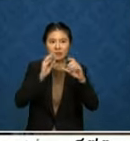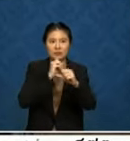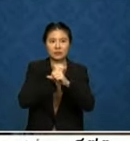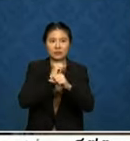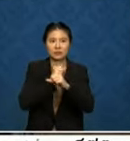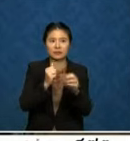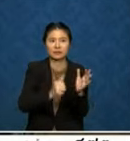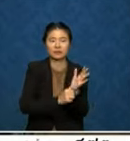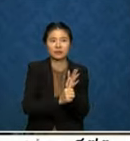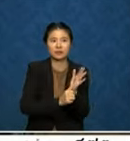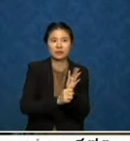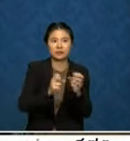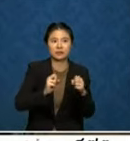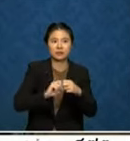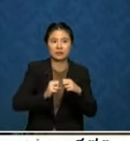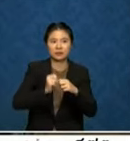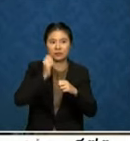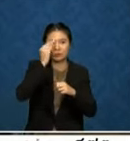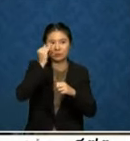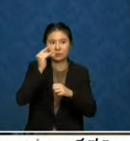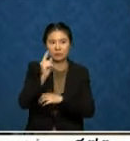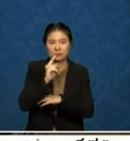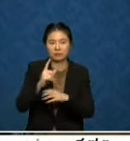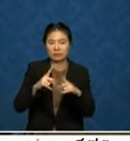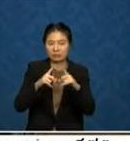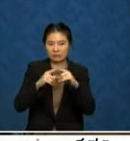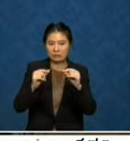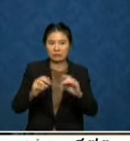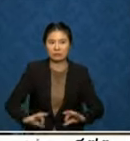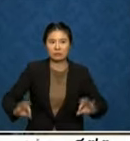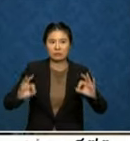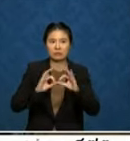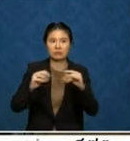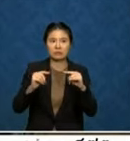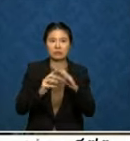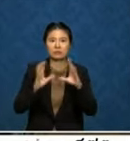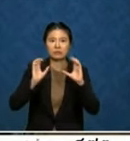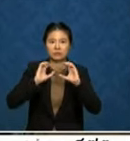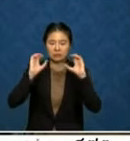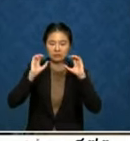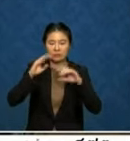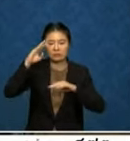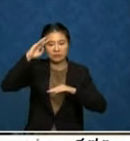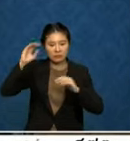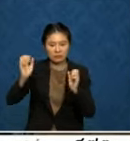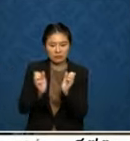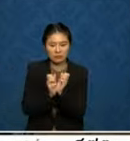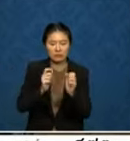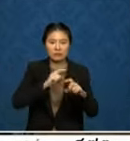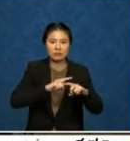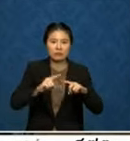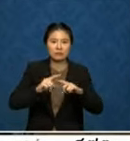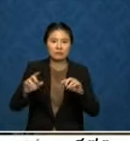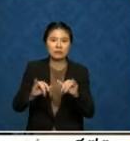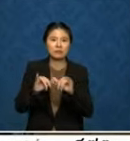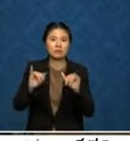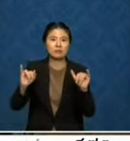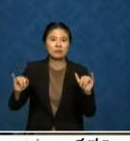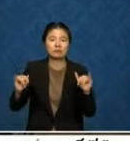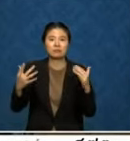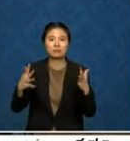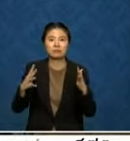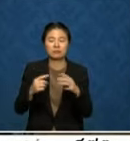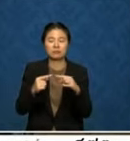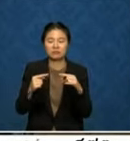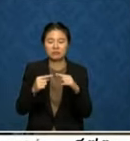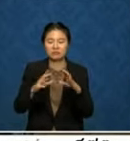แก้ไขปัญหาค่ะเพราะถือว่าเป็นเรื่องใหญ่มากทางรัฐบาลและสำนักงานตำรวจแห่งชาติเนี่ยไม่ได้นิ่งนอนใจเราจึงเห็น